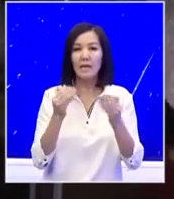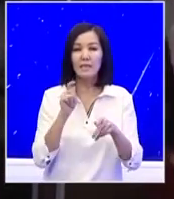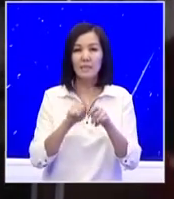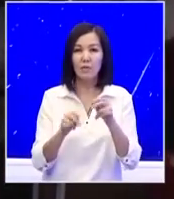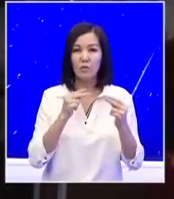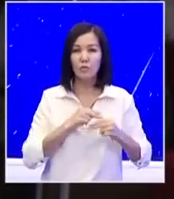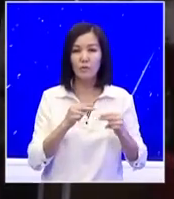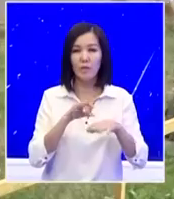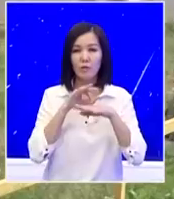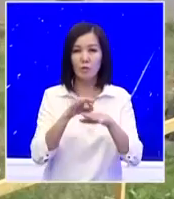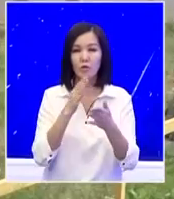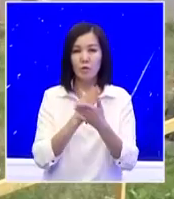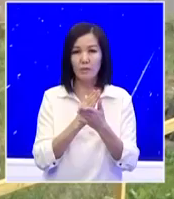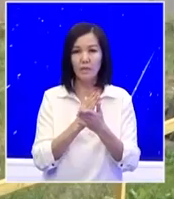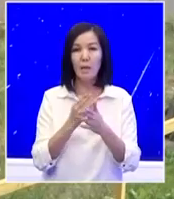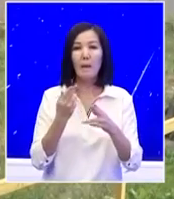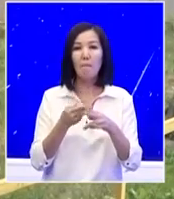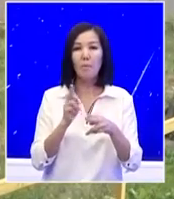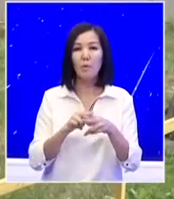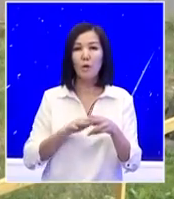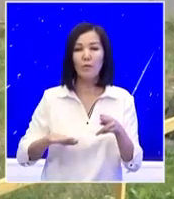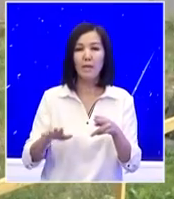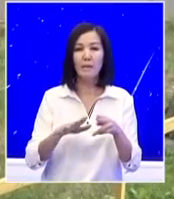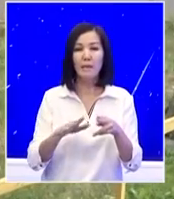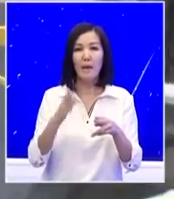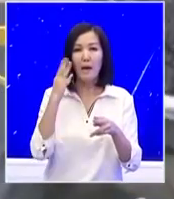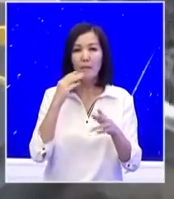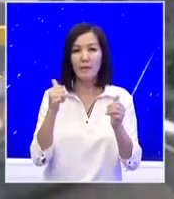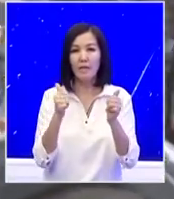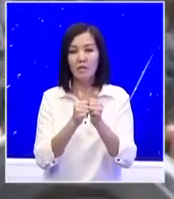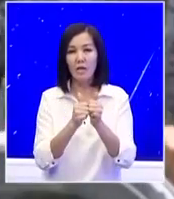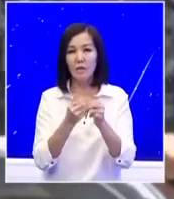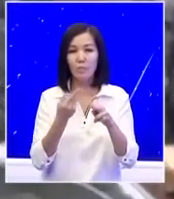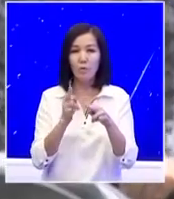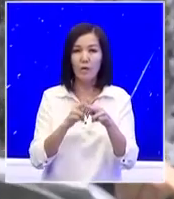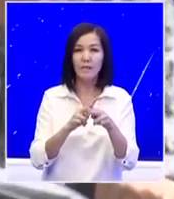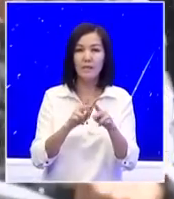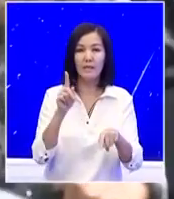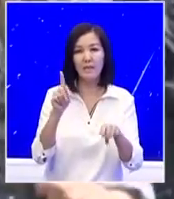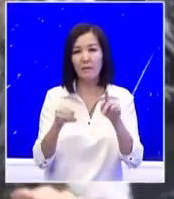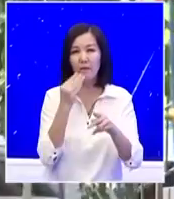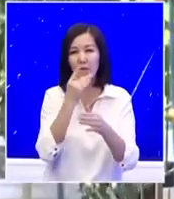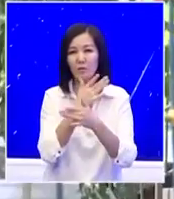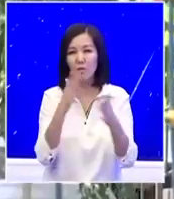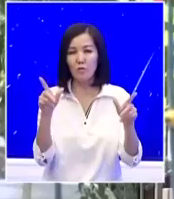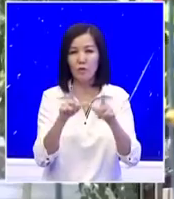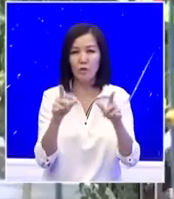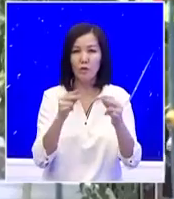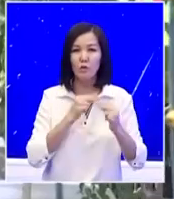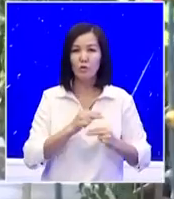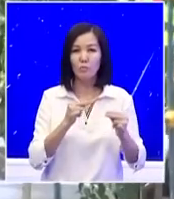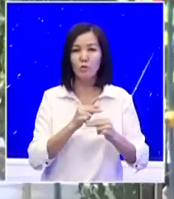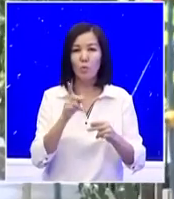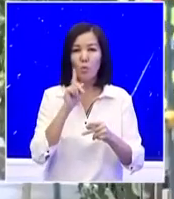Қазір тергеу жұмыстары жүргізіліп жатыр. Айта кетейік, бұл аудан мегаполиске жақын болғандықтан кейбір азық-түлік